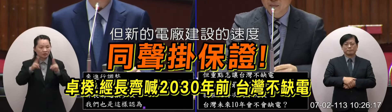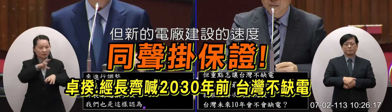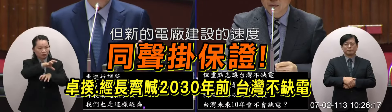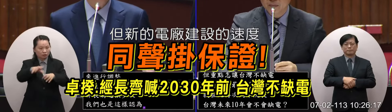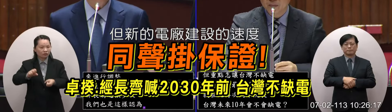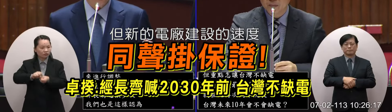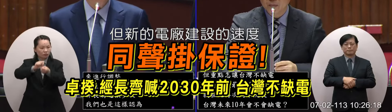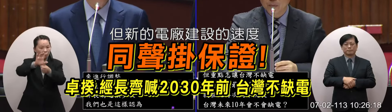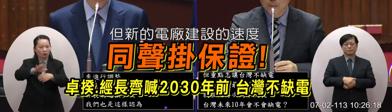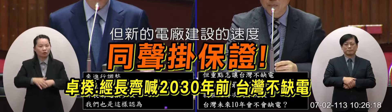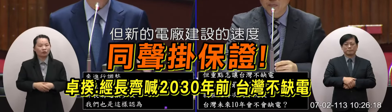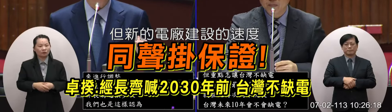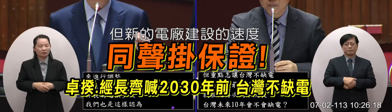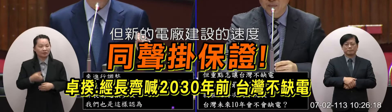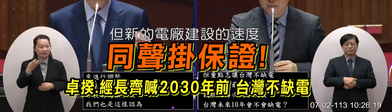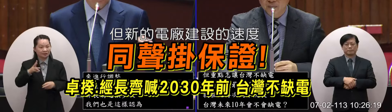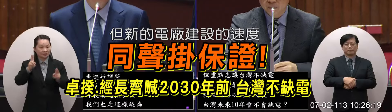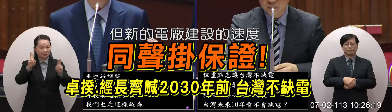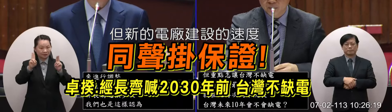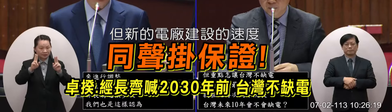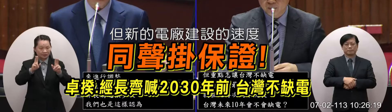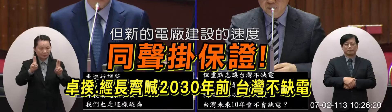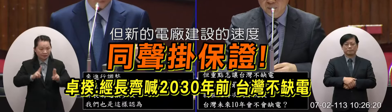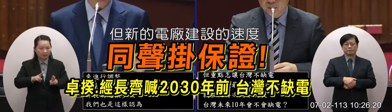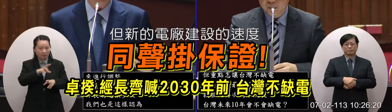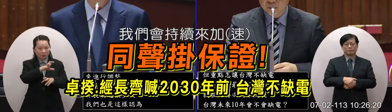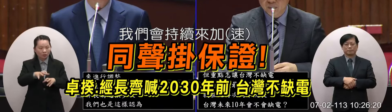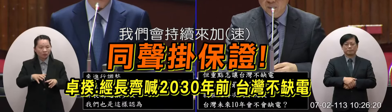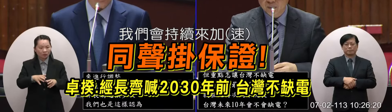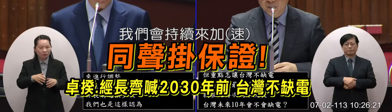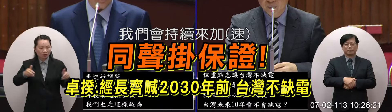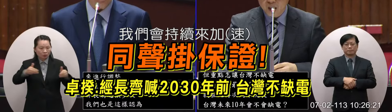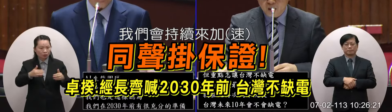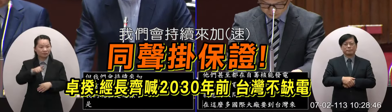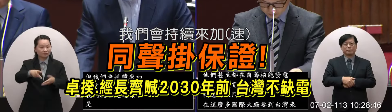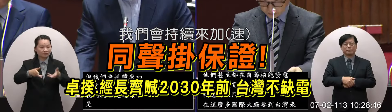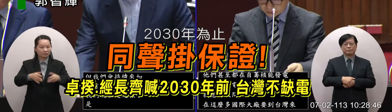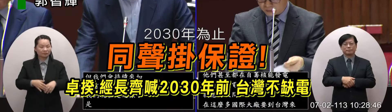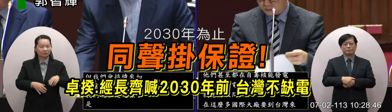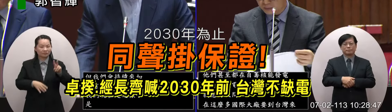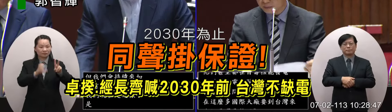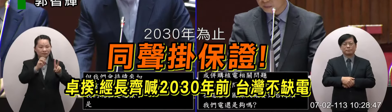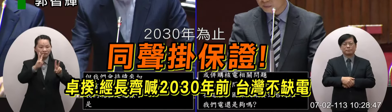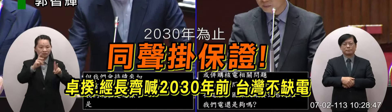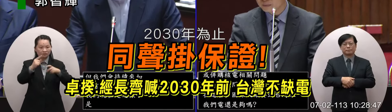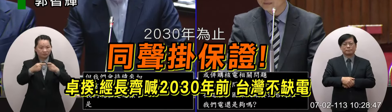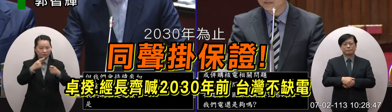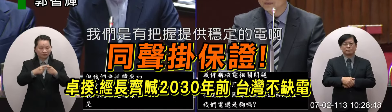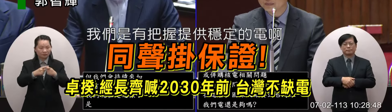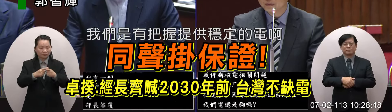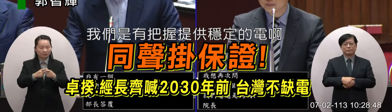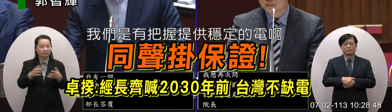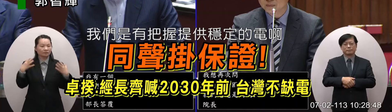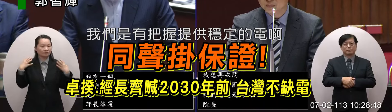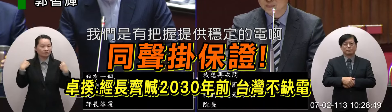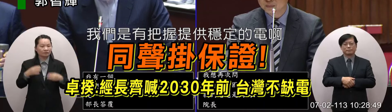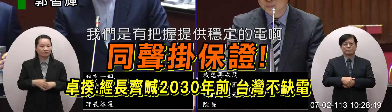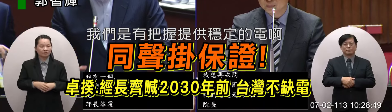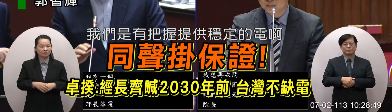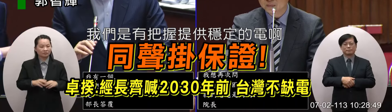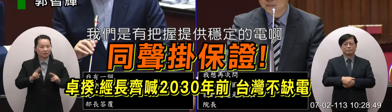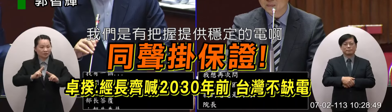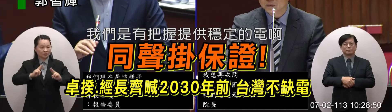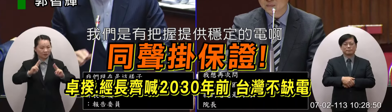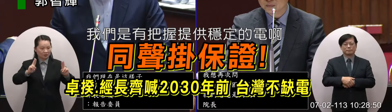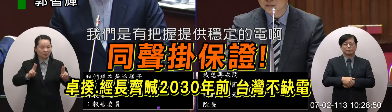来，要看新的电厂的建设的速度，但是我们会持续来加。 2030年为止，我们是有把